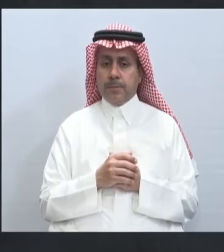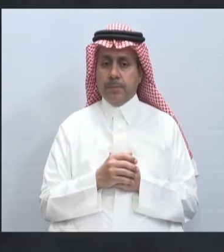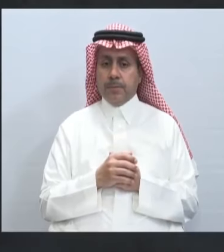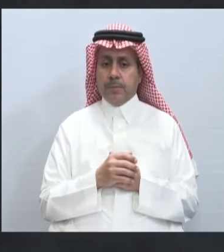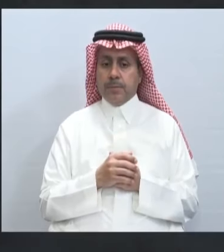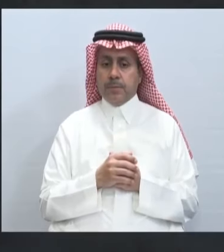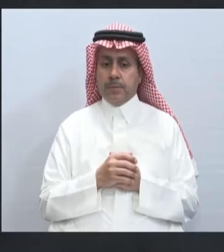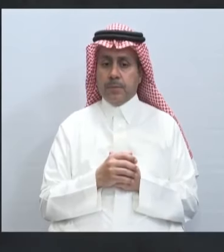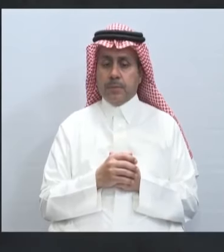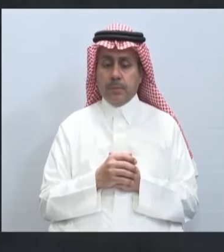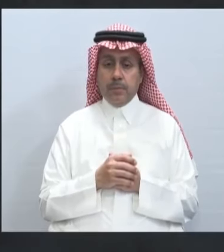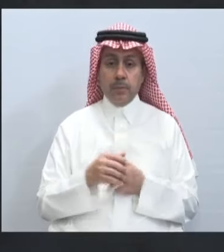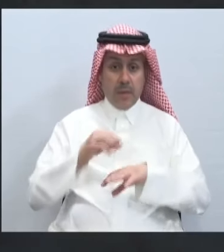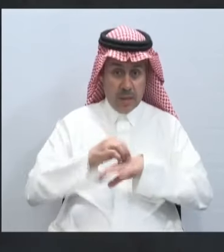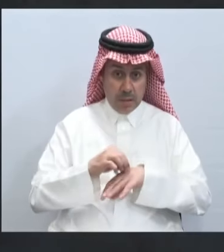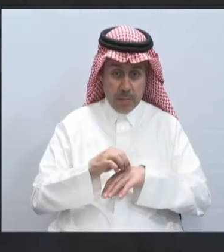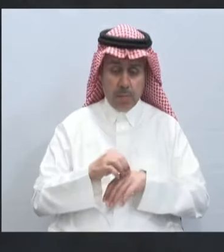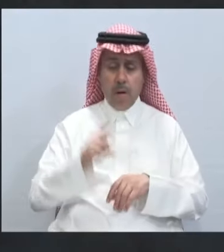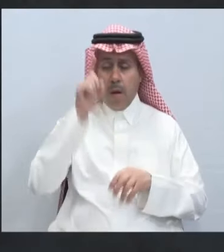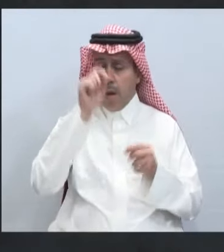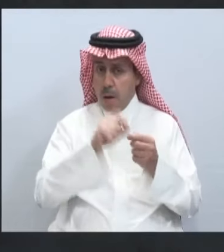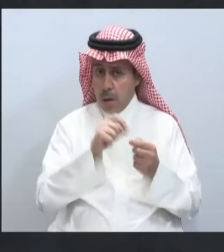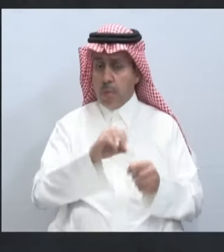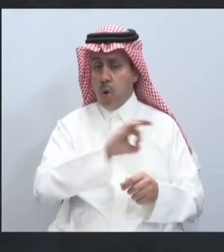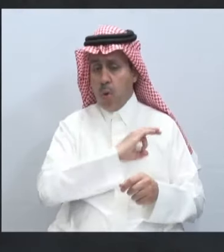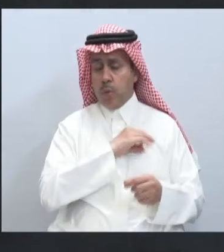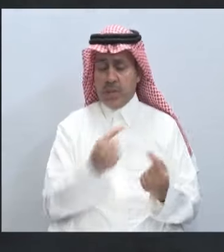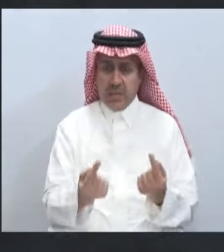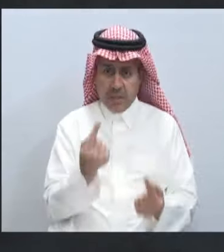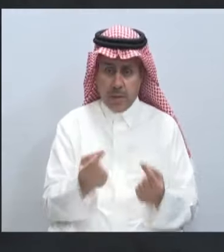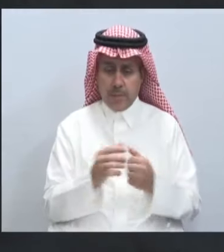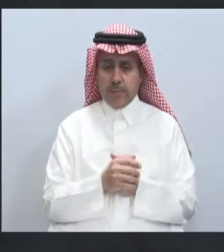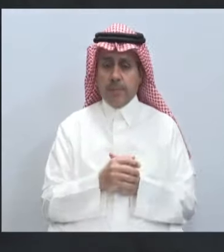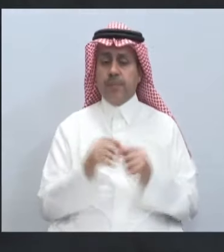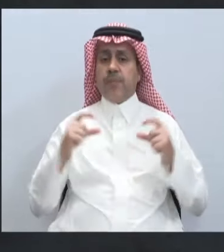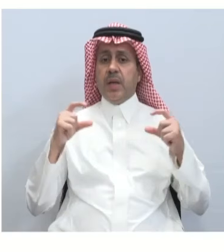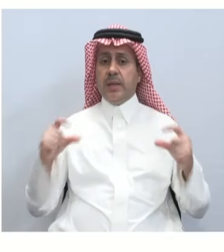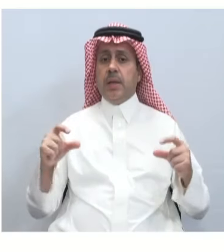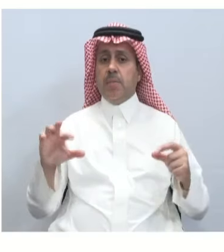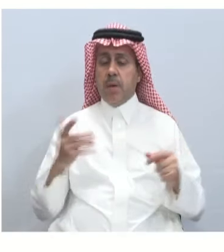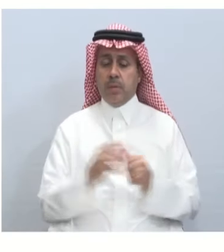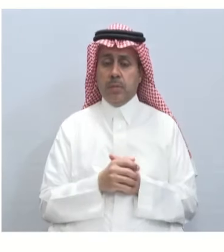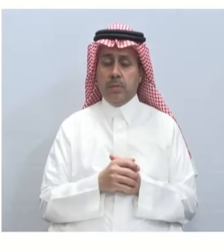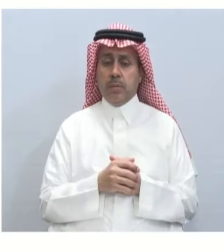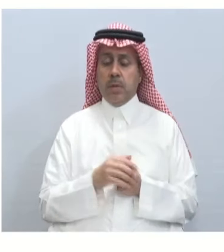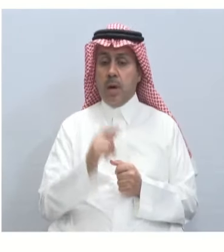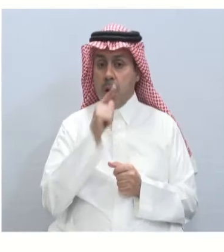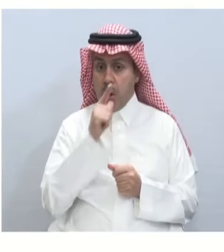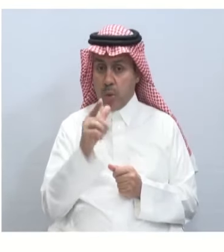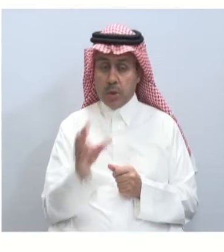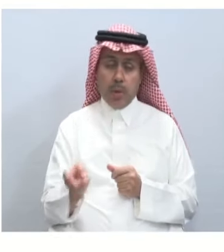حبها اي ان الناس بطبيعتهم يحبونها ما الدليل على هذا بقوله سبحانه